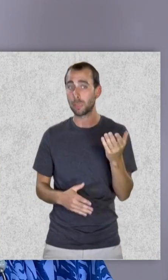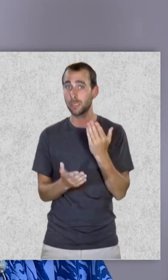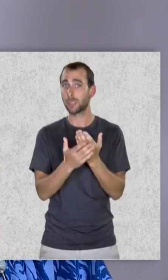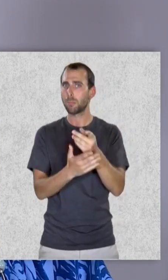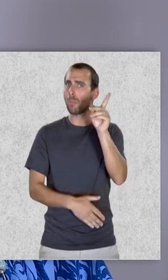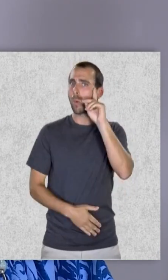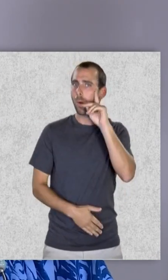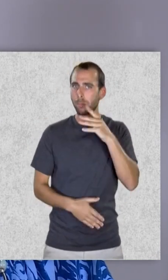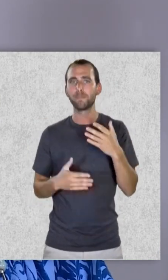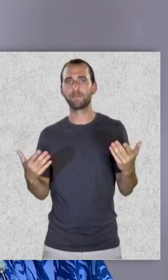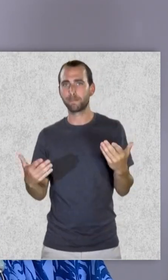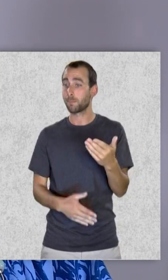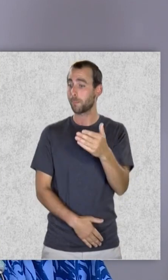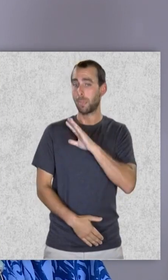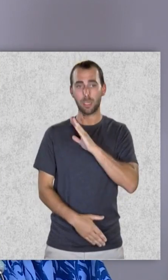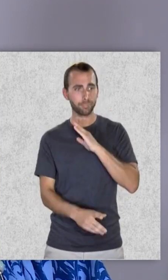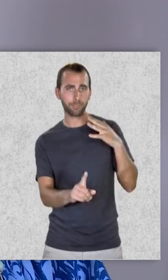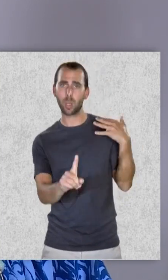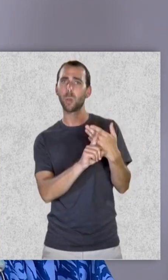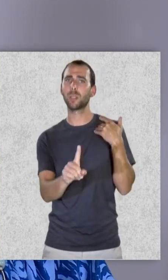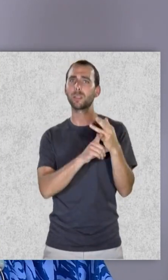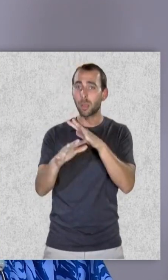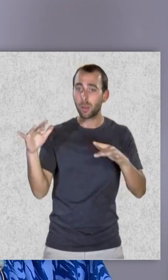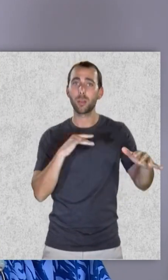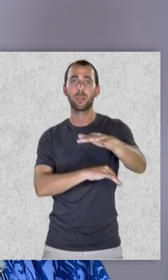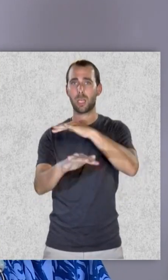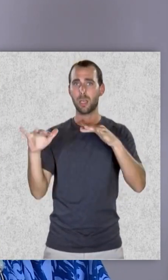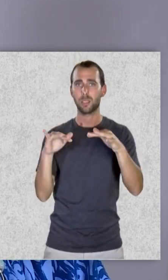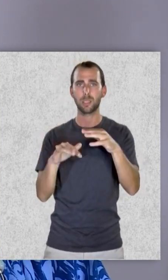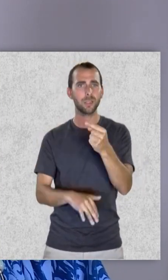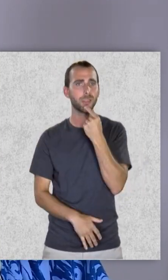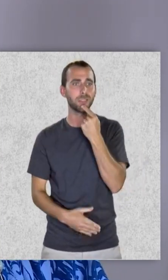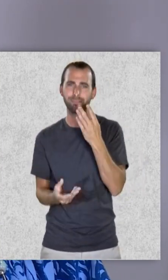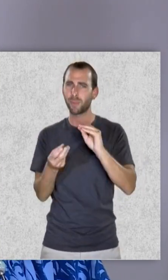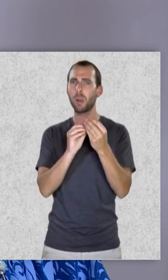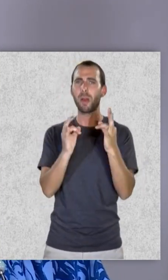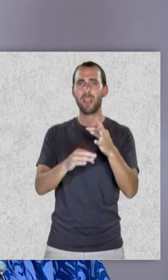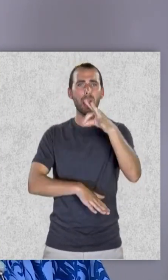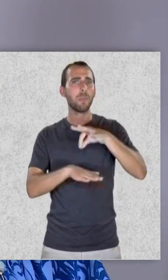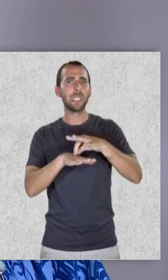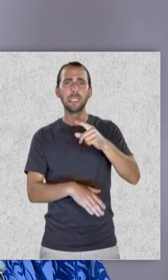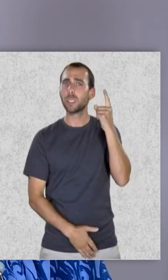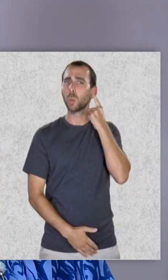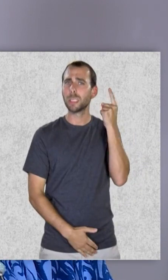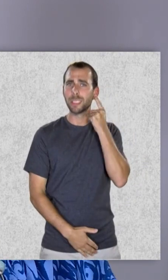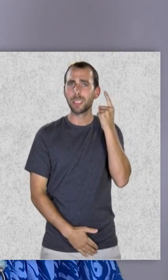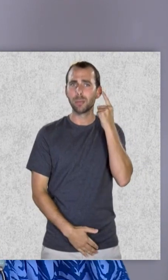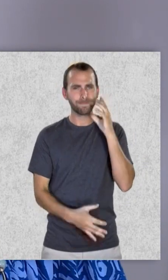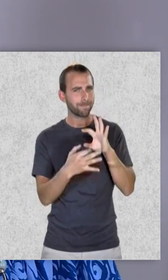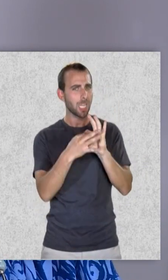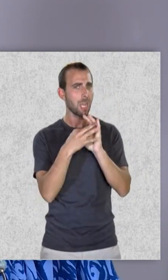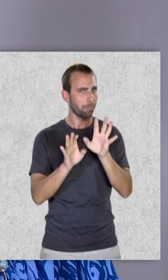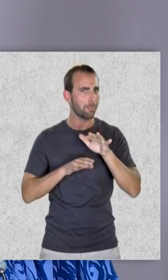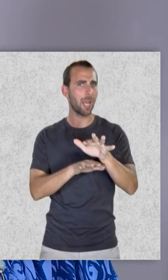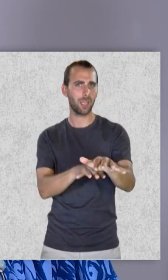par le contexte environnemental, c'est-à-dire le problème des otites qui sont liés à la mer et qui ne sont